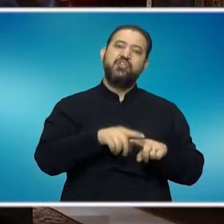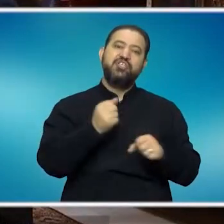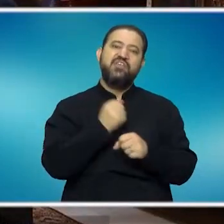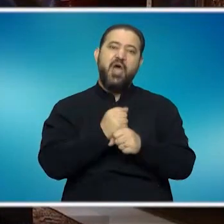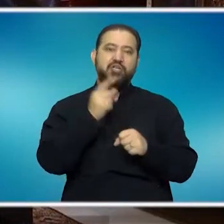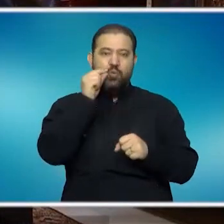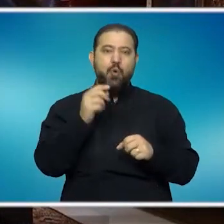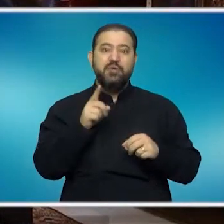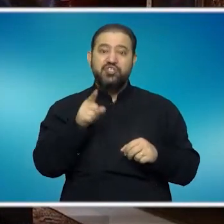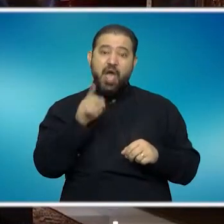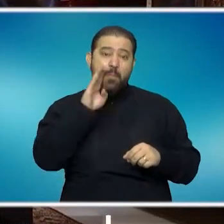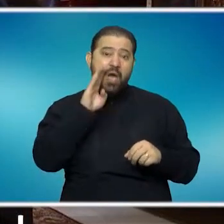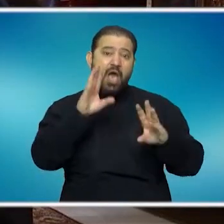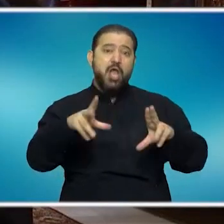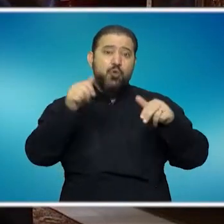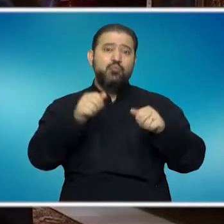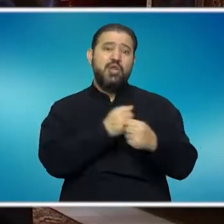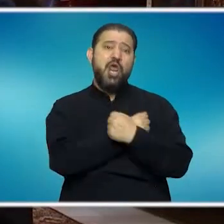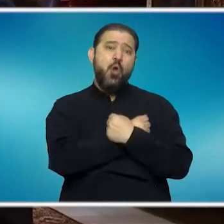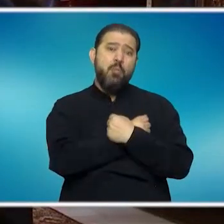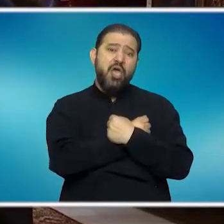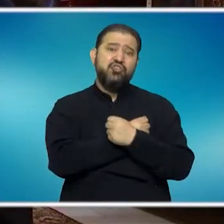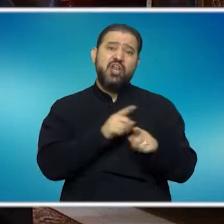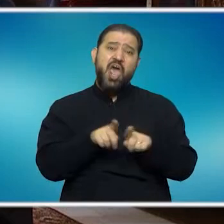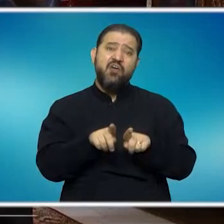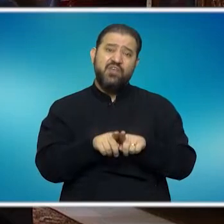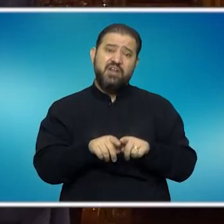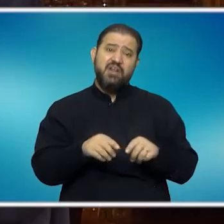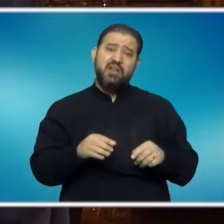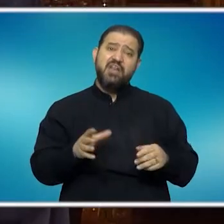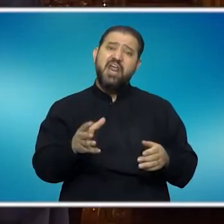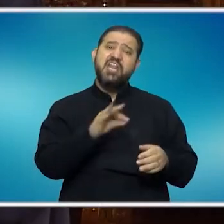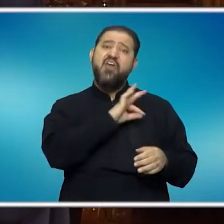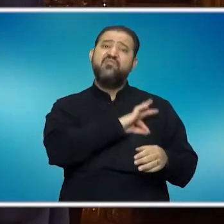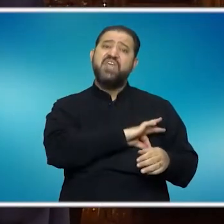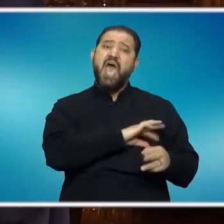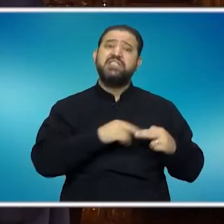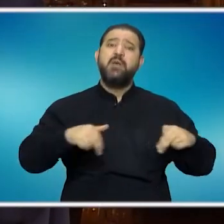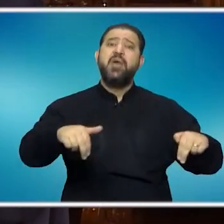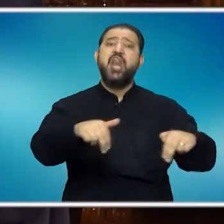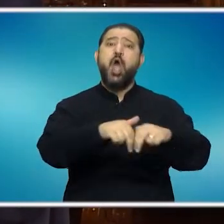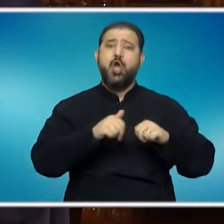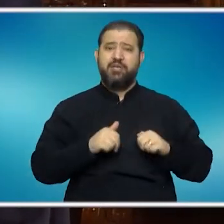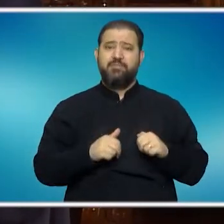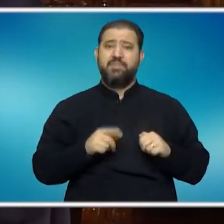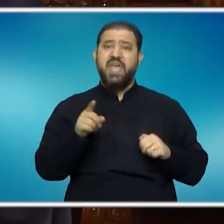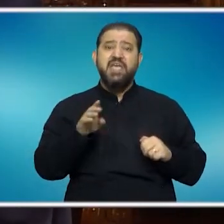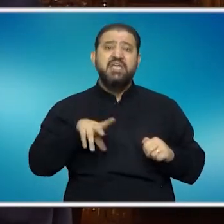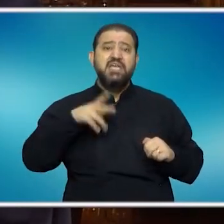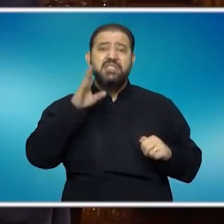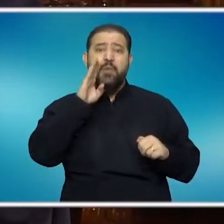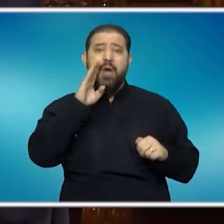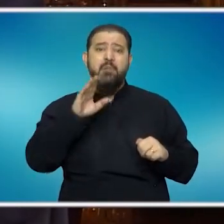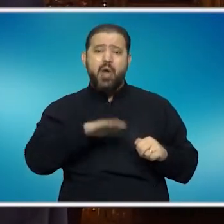ne iubește pe noi ca fii ai săi, ne înfiază. E bine, și Maica Domnului, în sens duhovnicesc, ne înfiază. Ea este mai ales